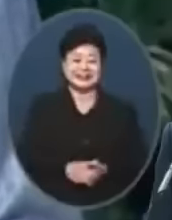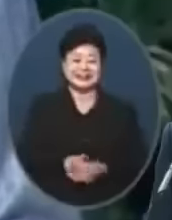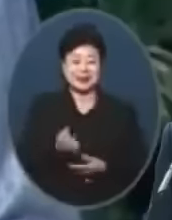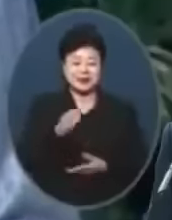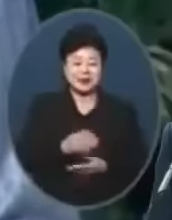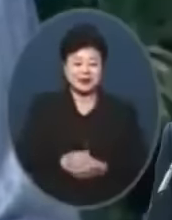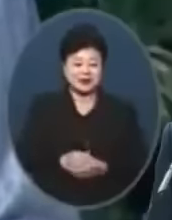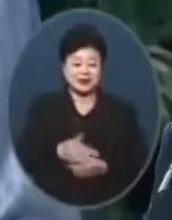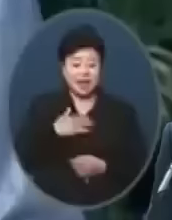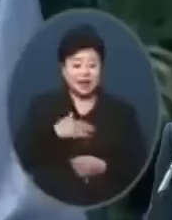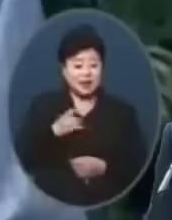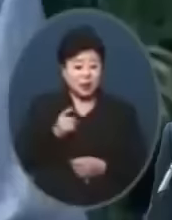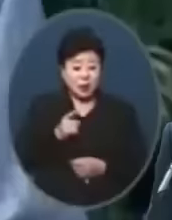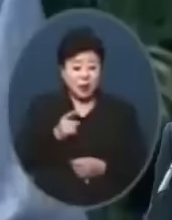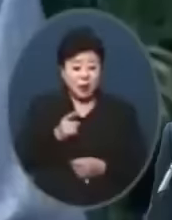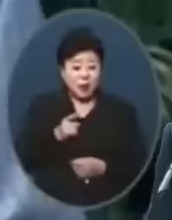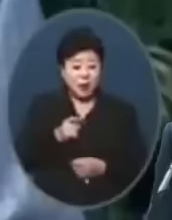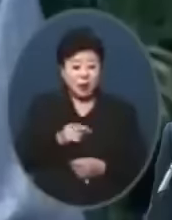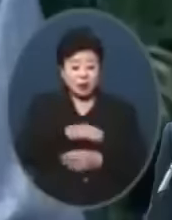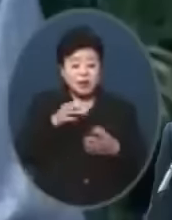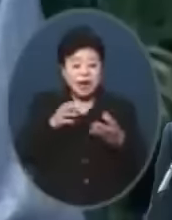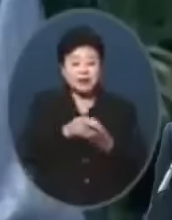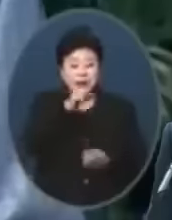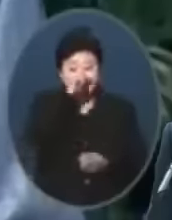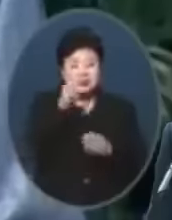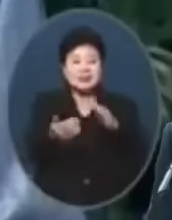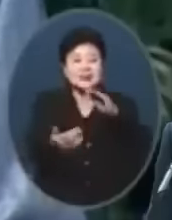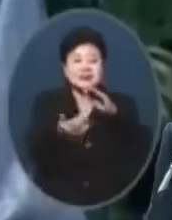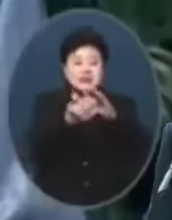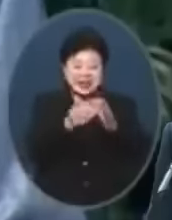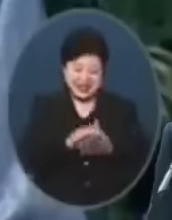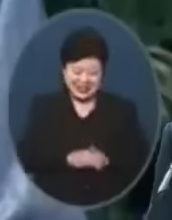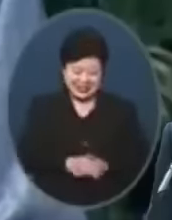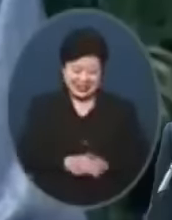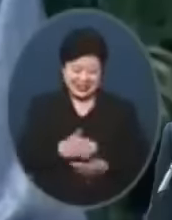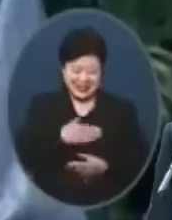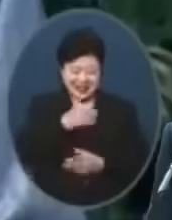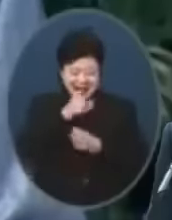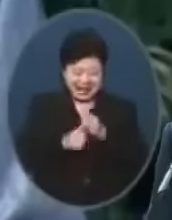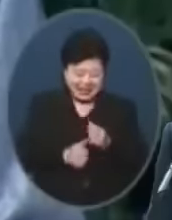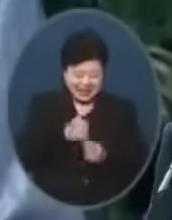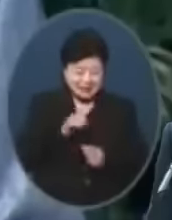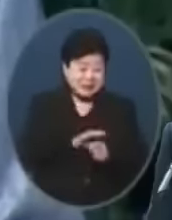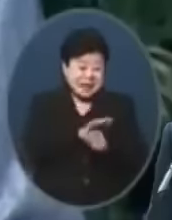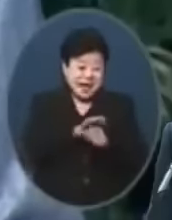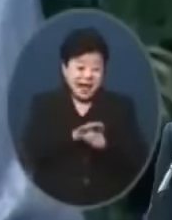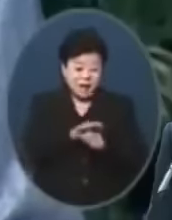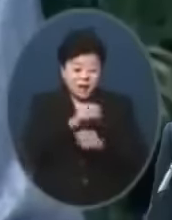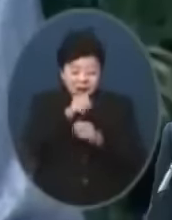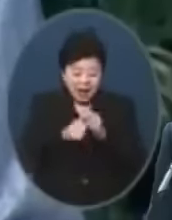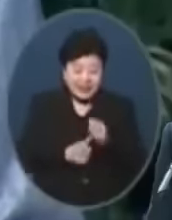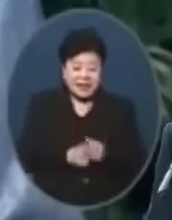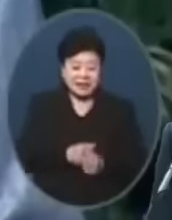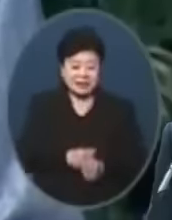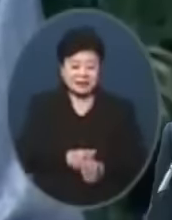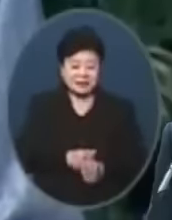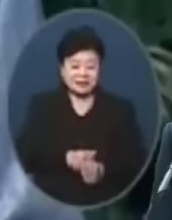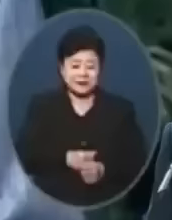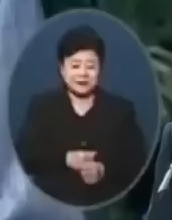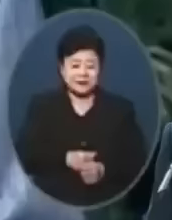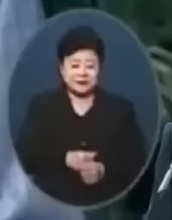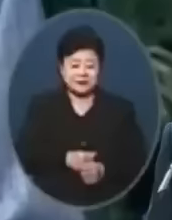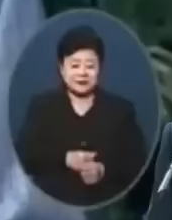그러면 하나 알아야 될 것은 모든 일이 합동하여 선을 이룬다. 내가 하나님을 사랑하고 하나님을 섬기겠다는 뜻만